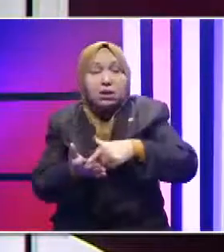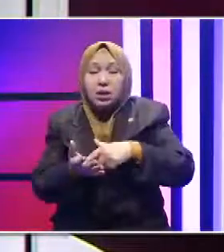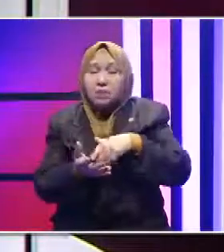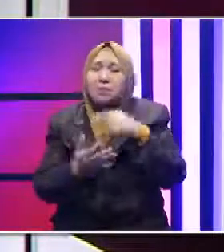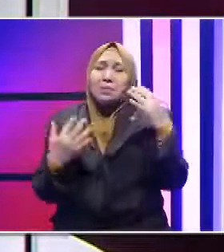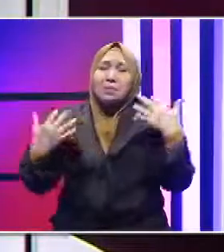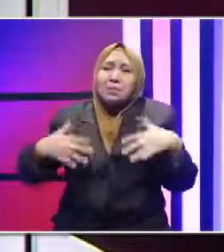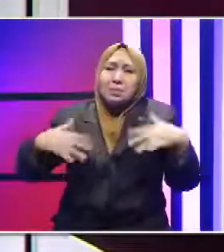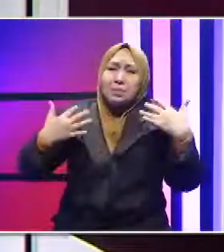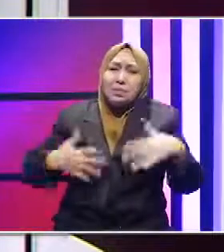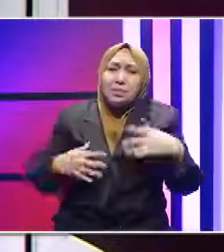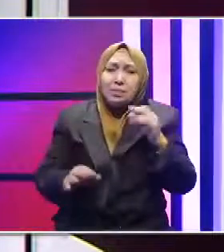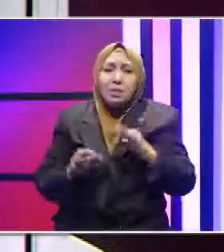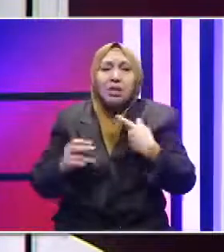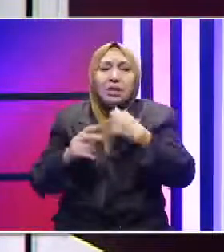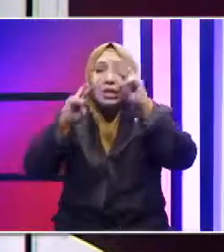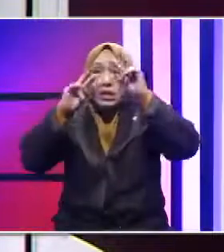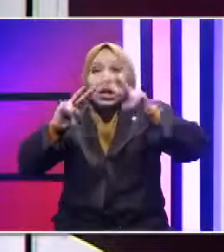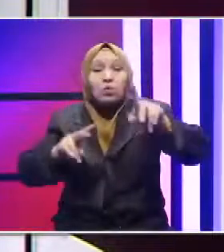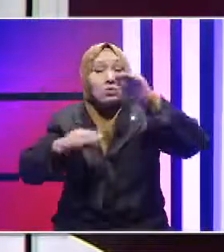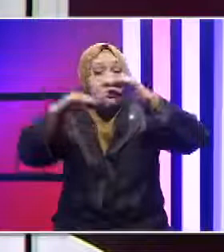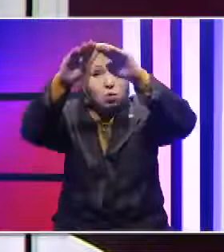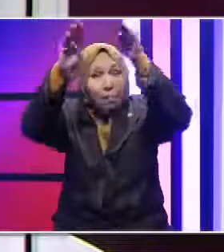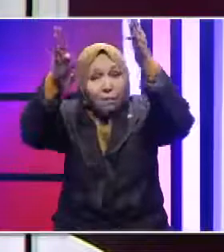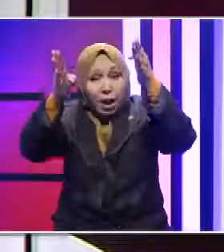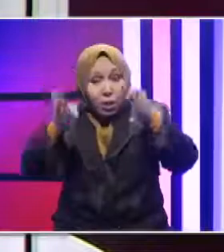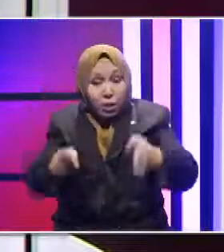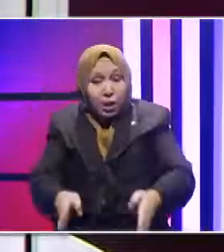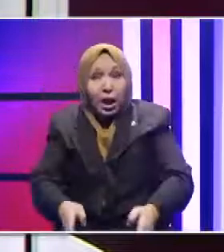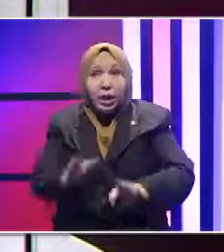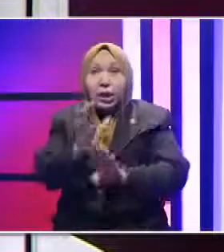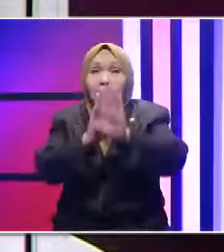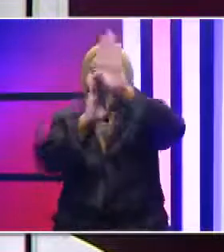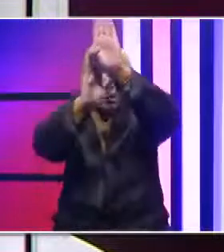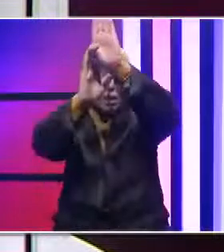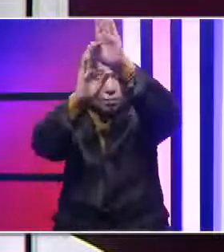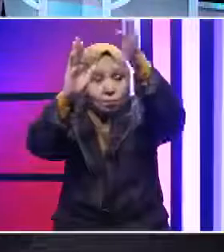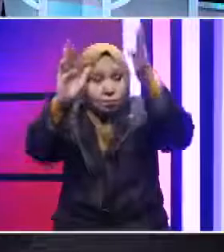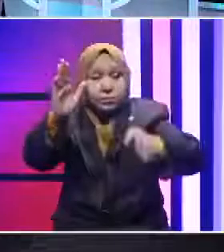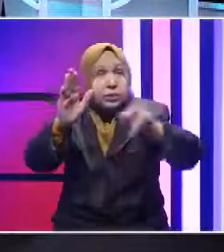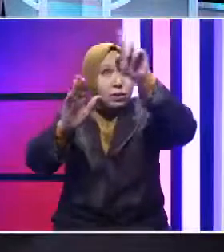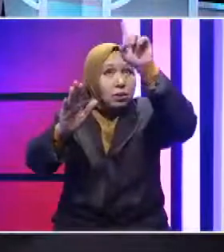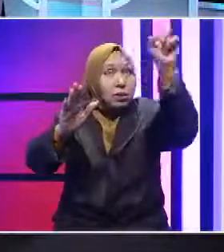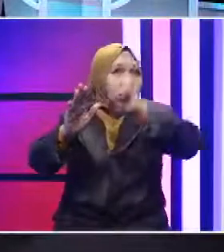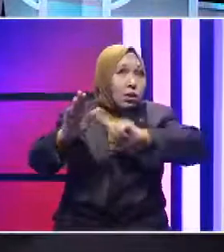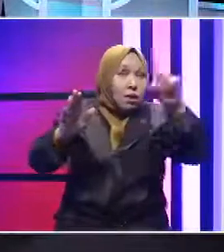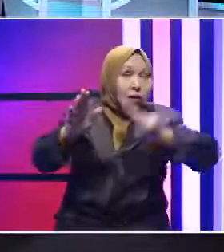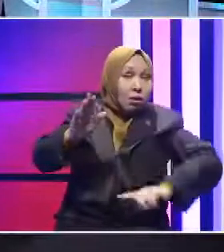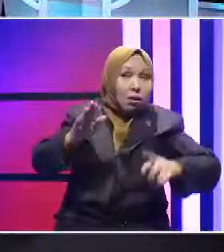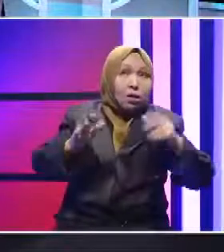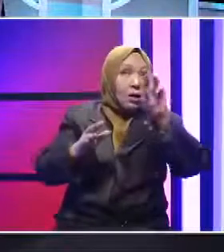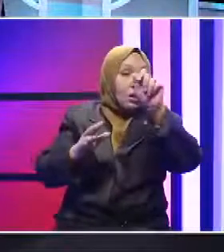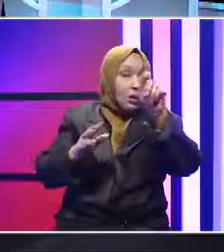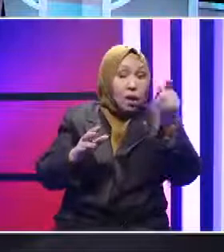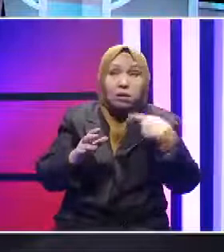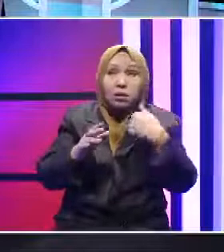mengerikan ya. Kalau kita tengok satu bangunan tu pun, kalau katakan dia retak pun kita dah bimbang dah. Betul. Tak khawatir nanti dia